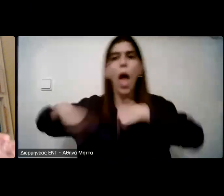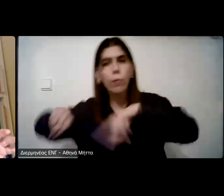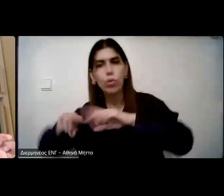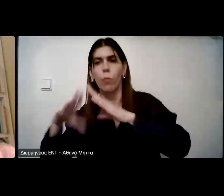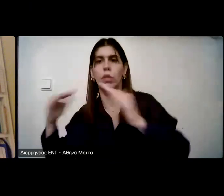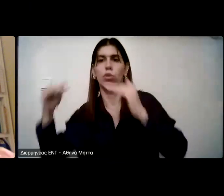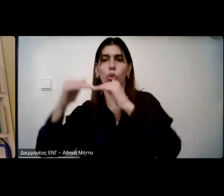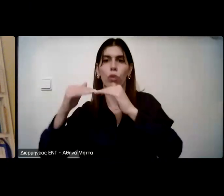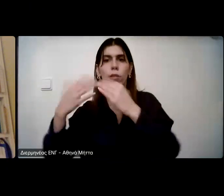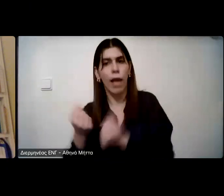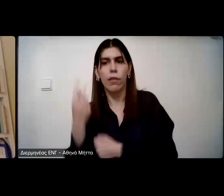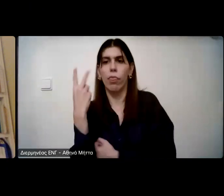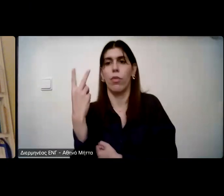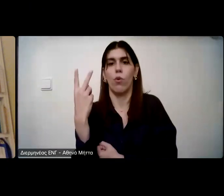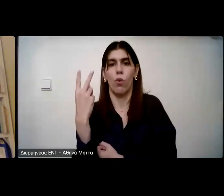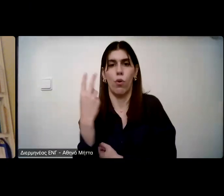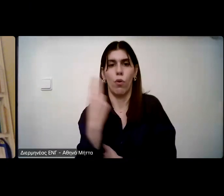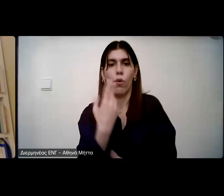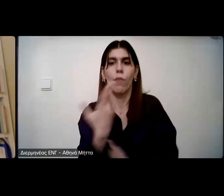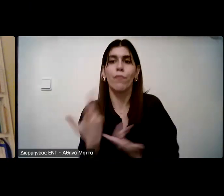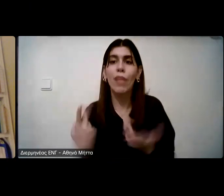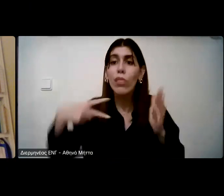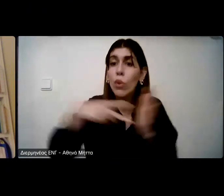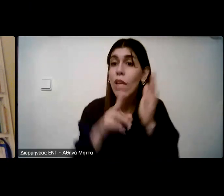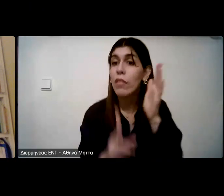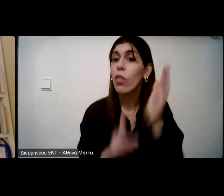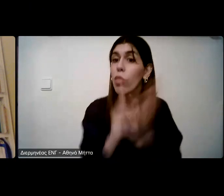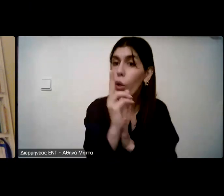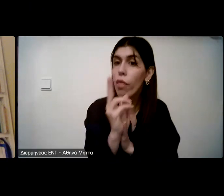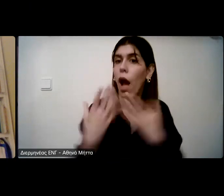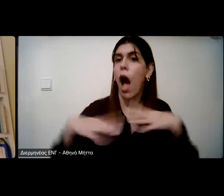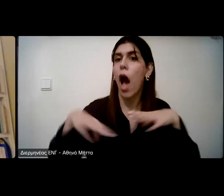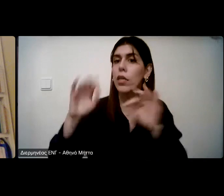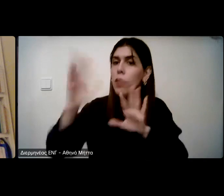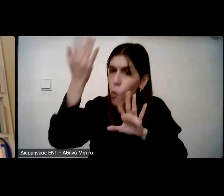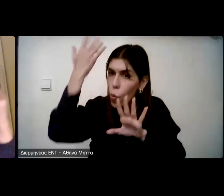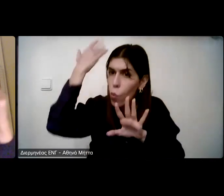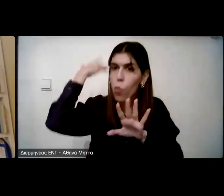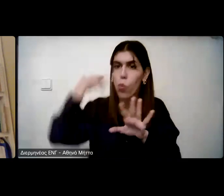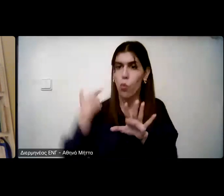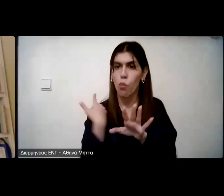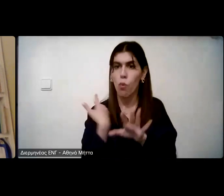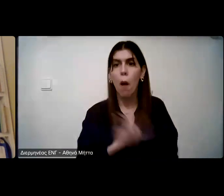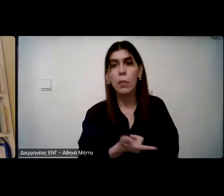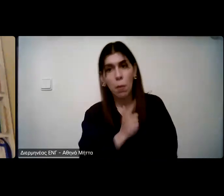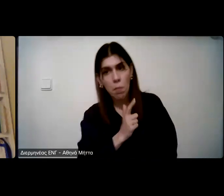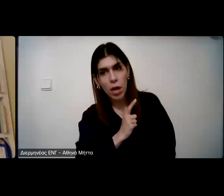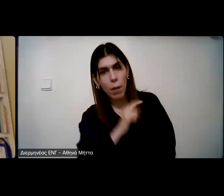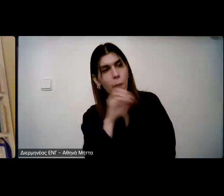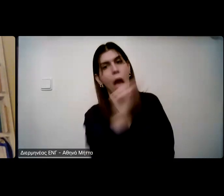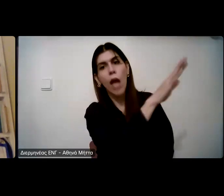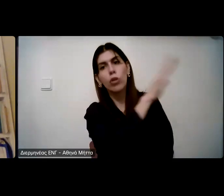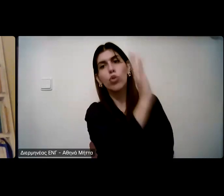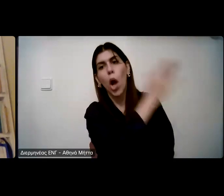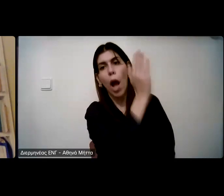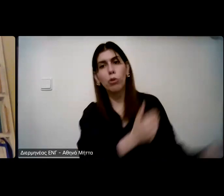σε διάφορους τομείς του Πανεπιστημίου ήταν το 2012. Δηλαδή, δεν περιμέναμε να έρθει έξωθεν ένα έναυσμα για